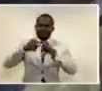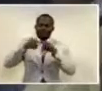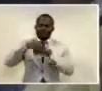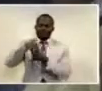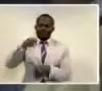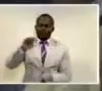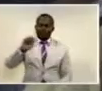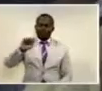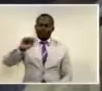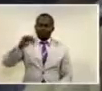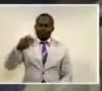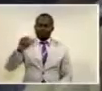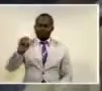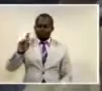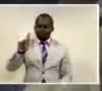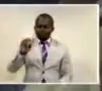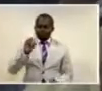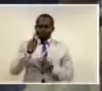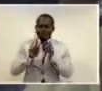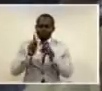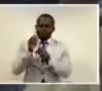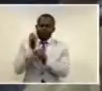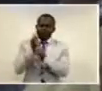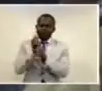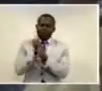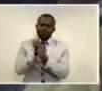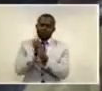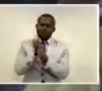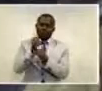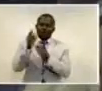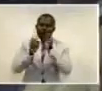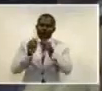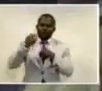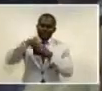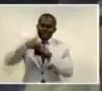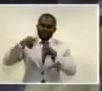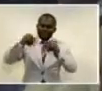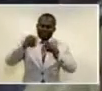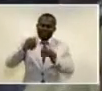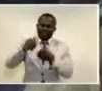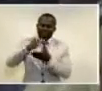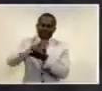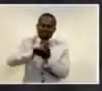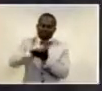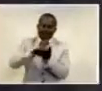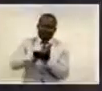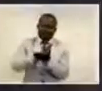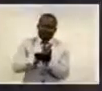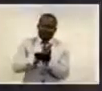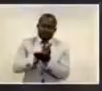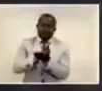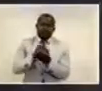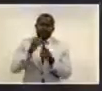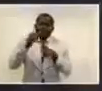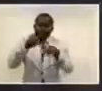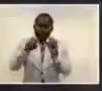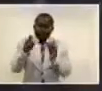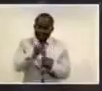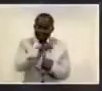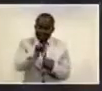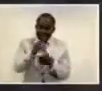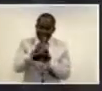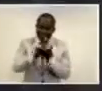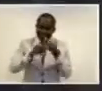mahoko hari indiri y'abantu bakora amata bagashyiramo amafu amavuta abangabo abo erega ni icyaha bamwe